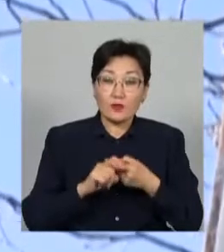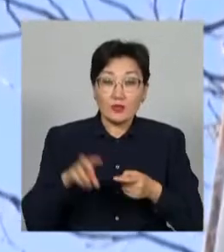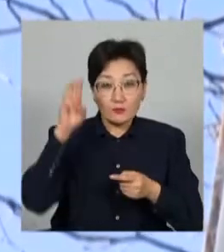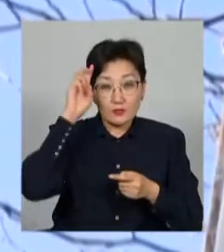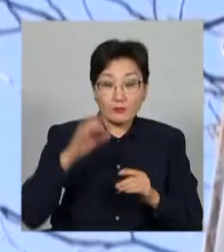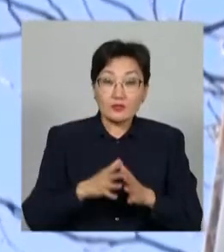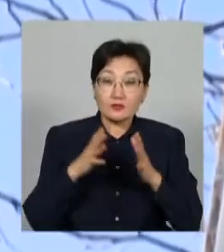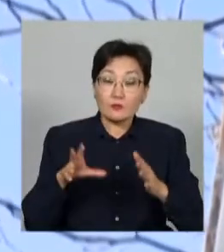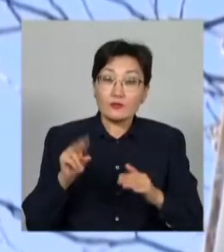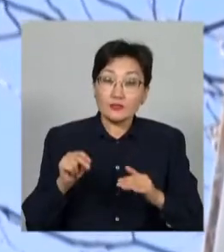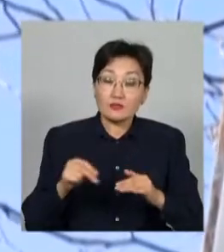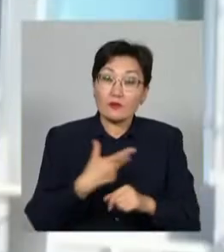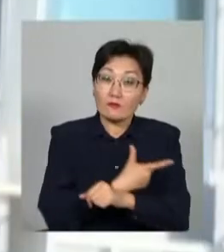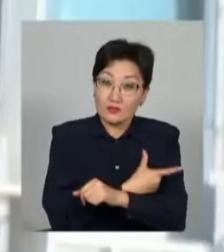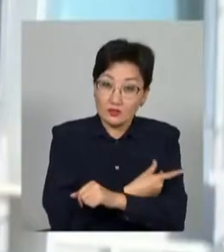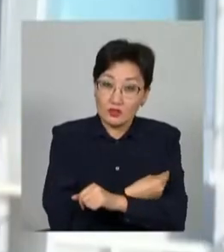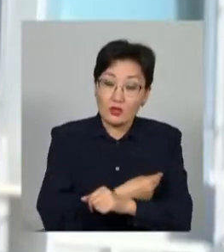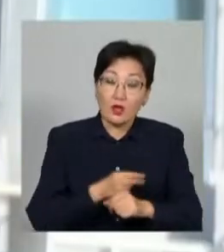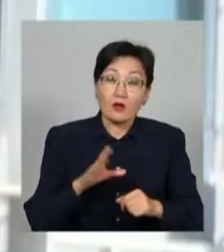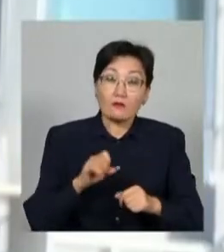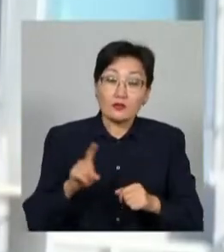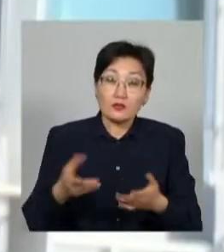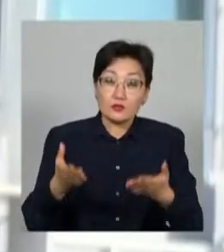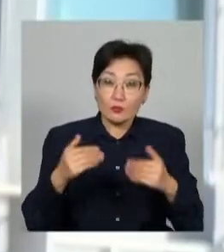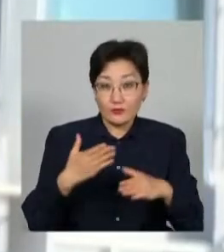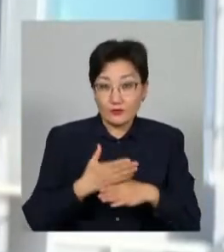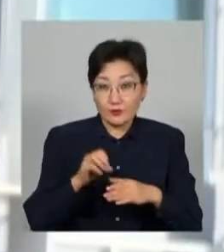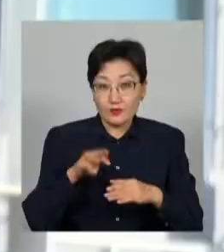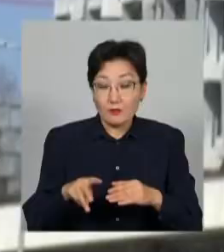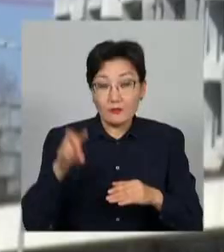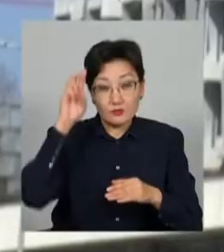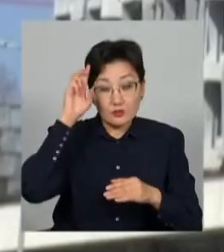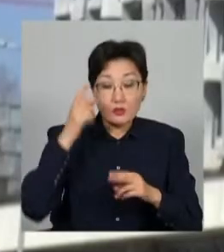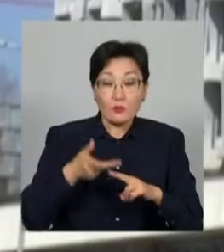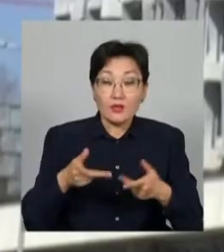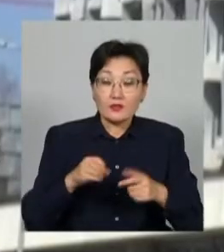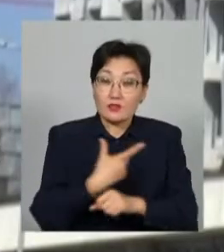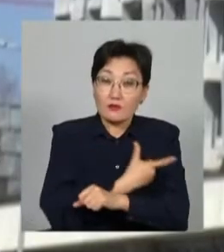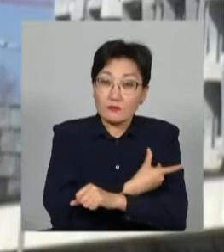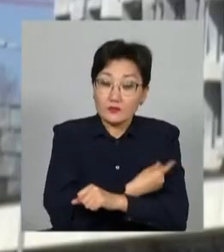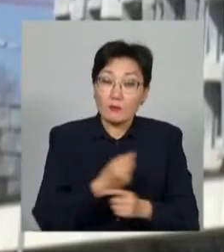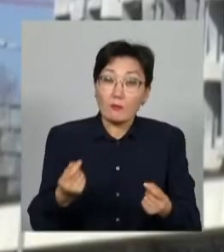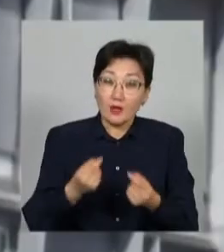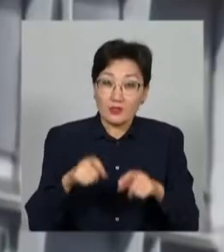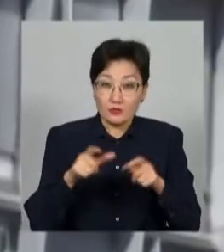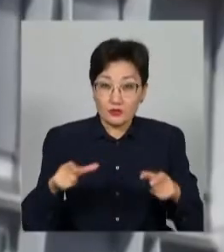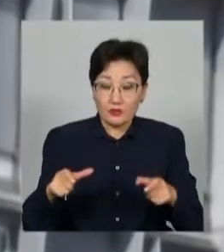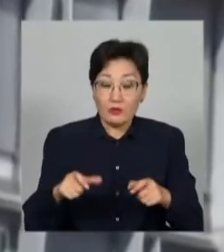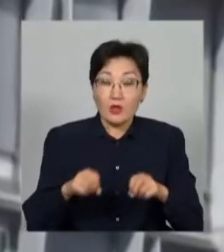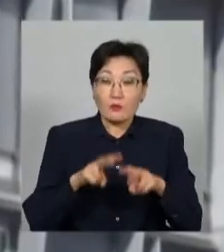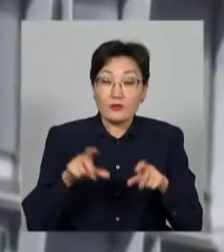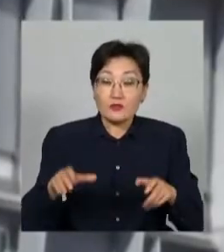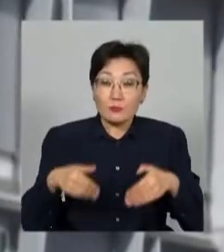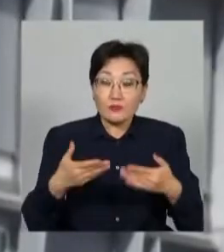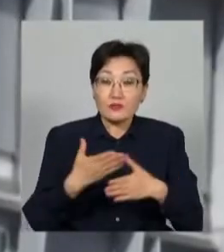с большим количеством вакцинированных, ВОЗ призывает помочь тем государствам, где привитых крайне мало. Эксперты